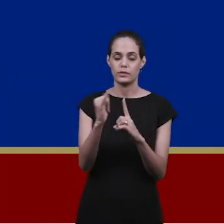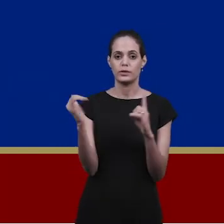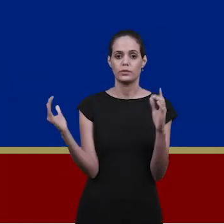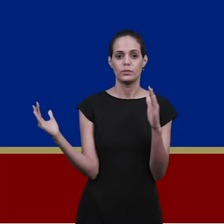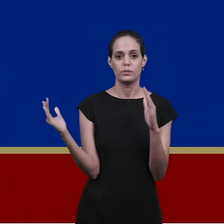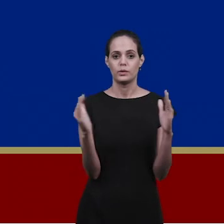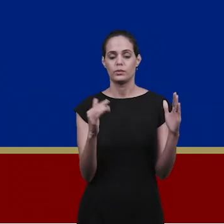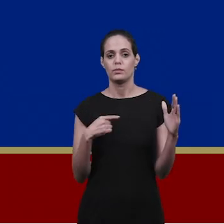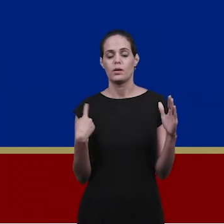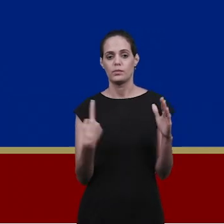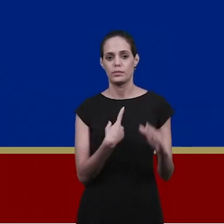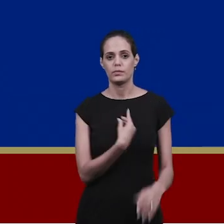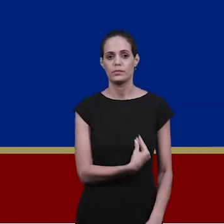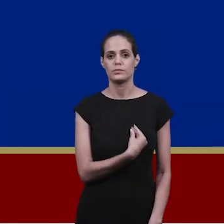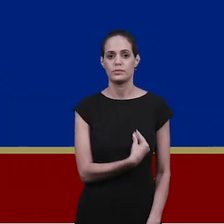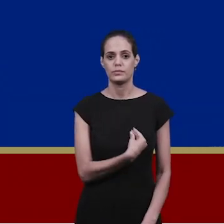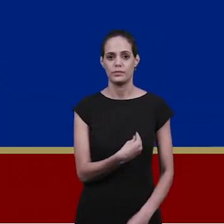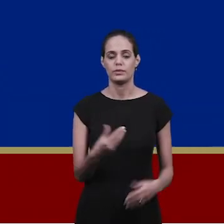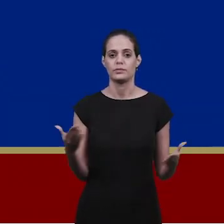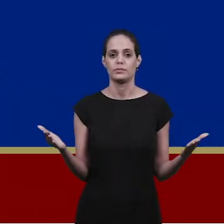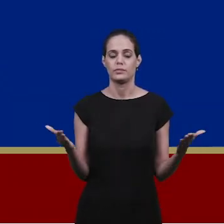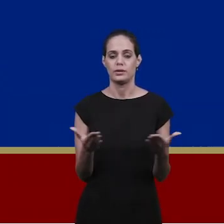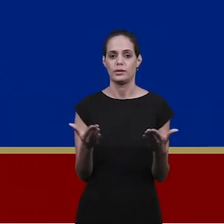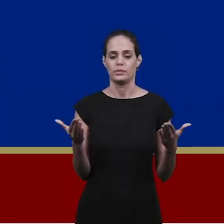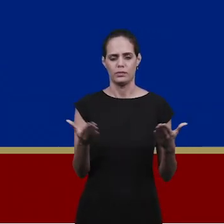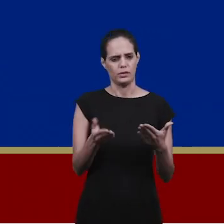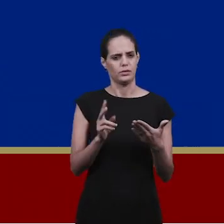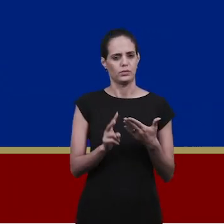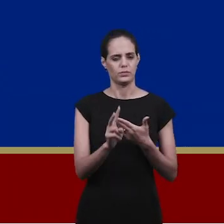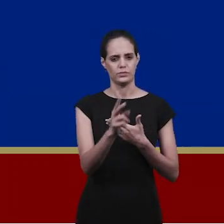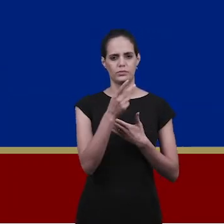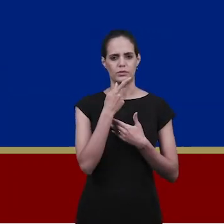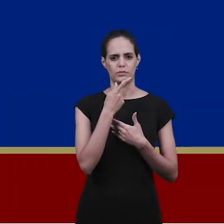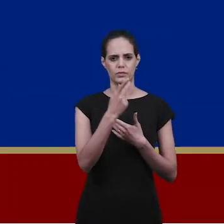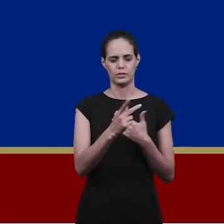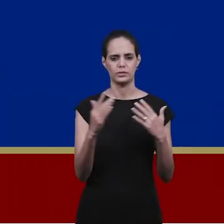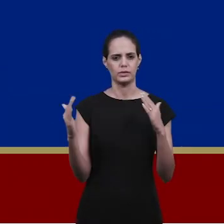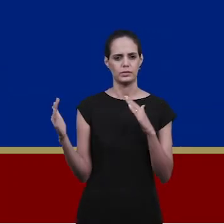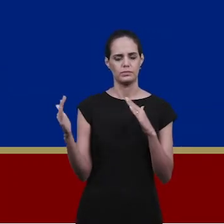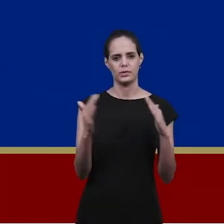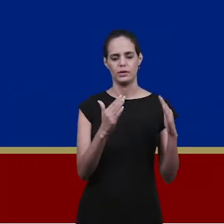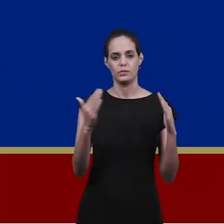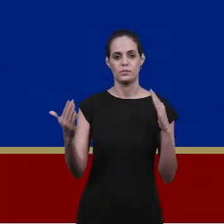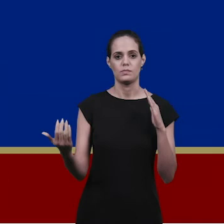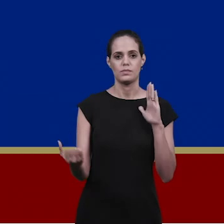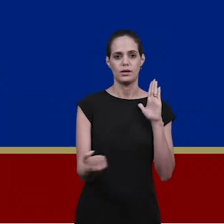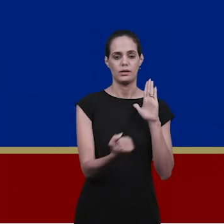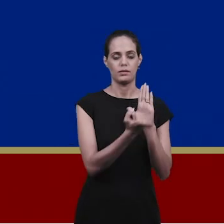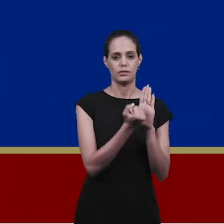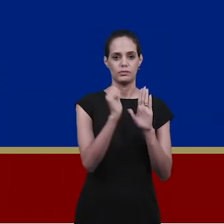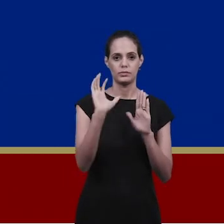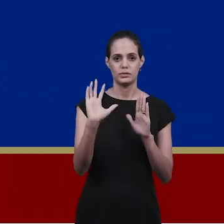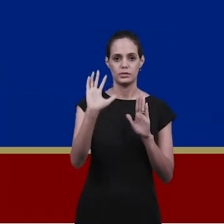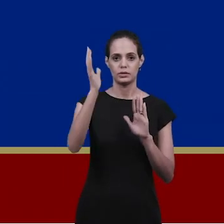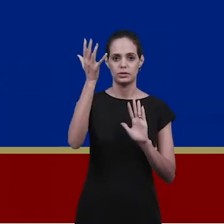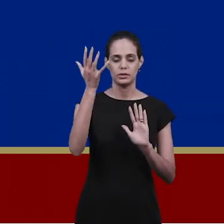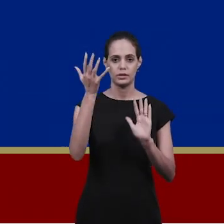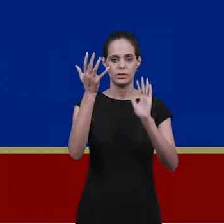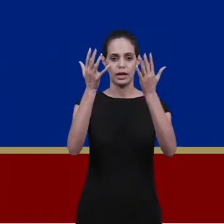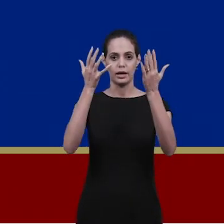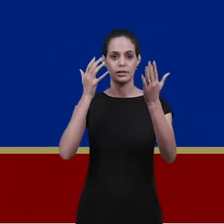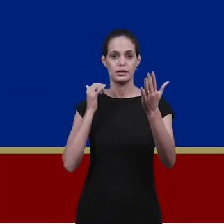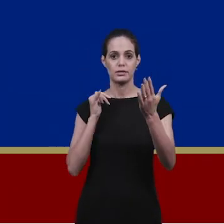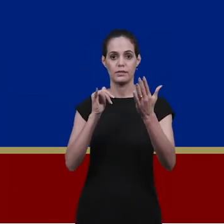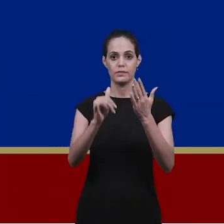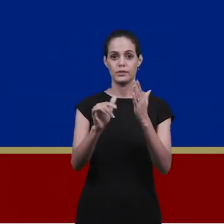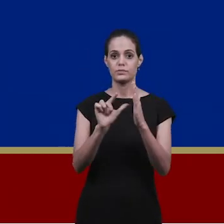compréhension prophétique du moment actuel que nous vivons. Et il continue en parlant du